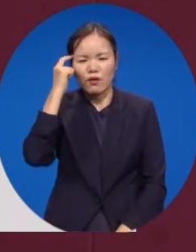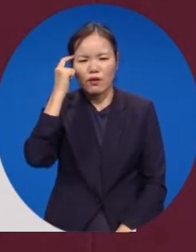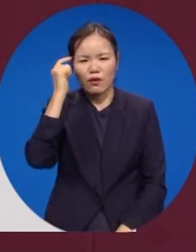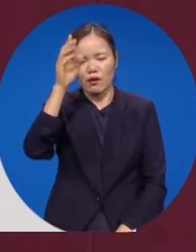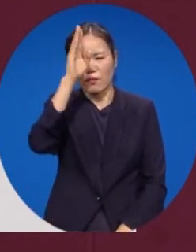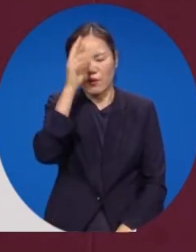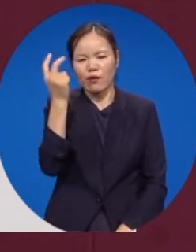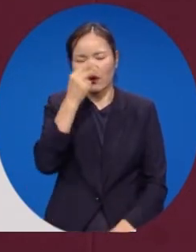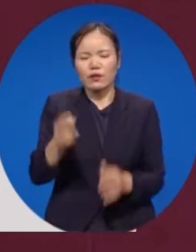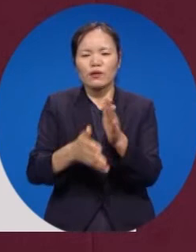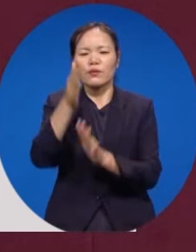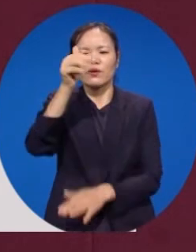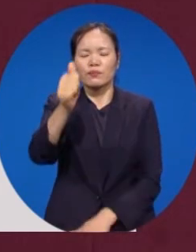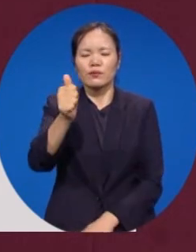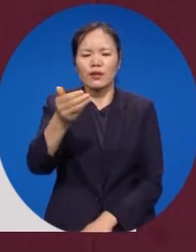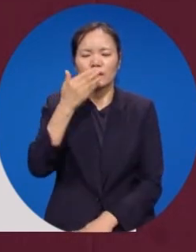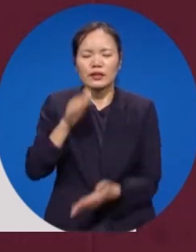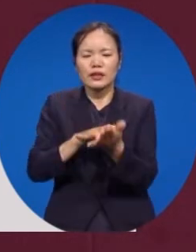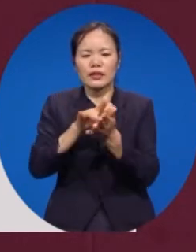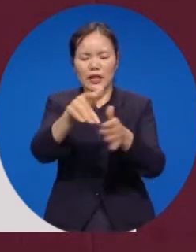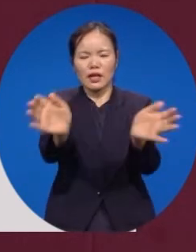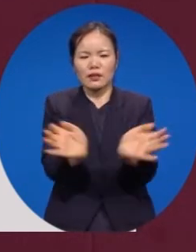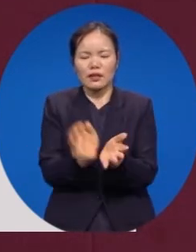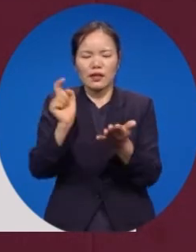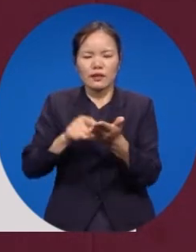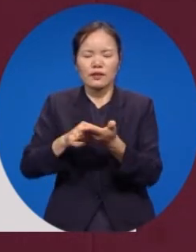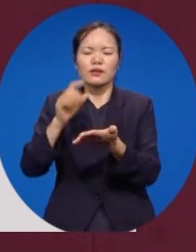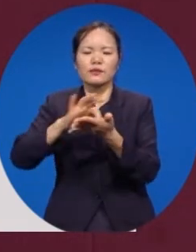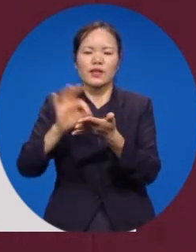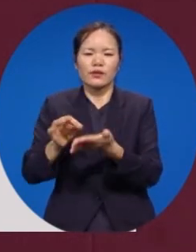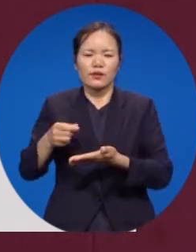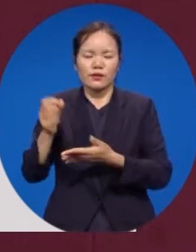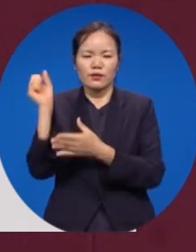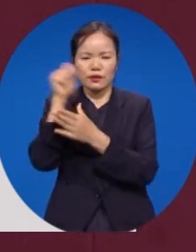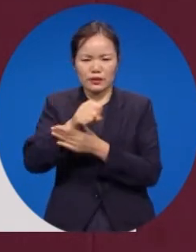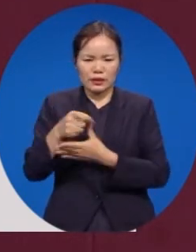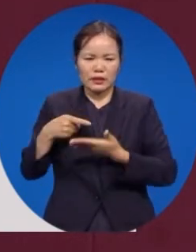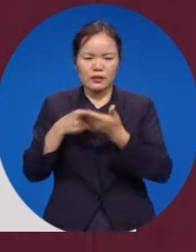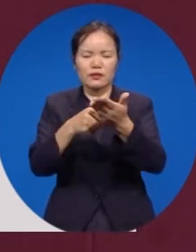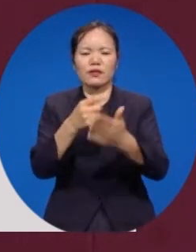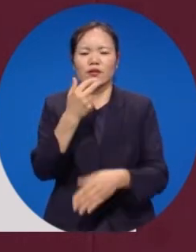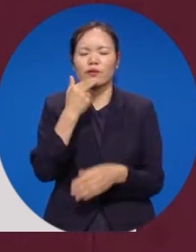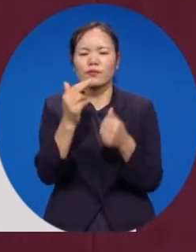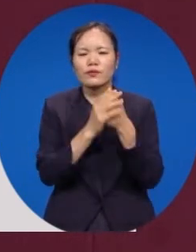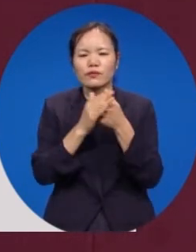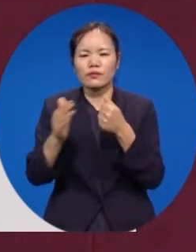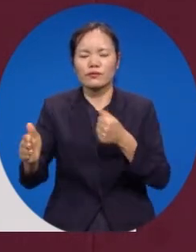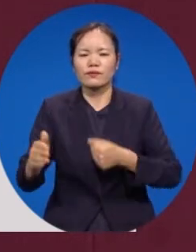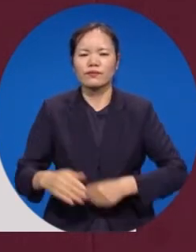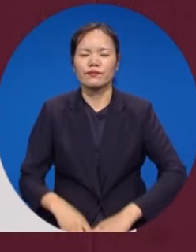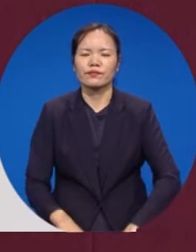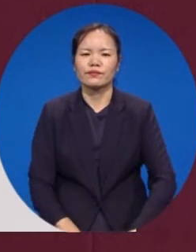질병관리본부가 식약처에 긴급 사용 승인을 신청하지 않았기 때문이라고 합니다.